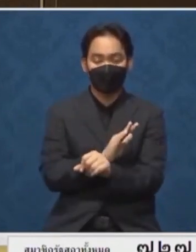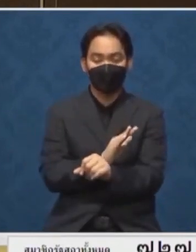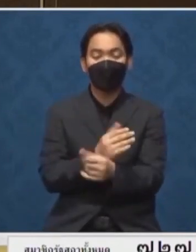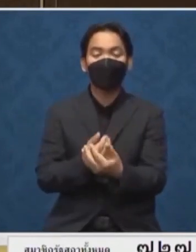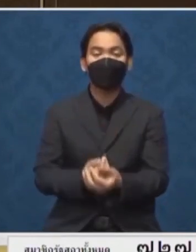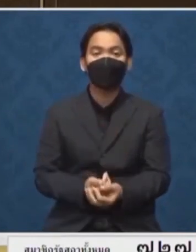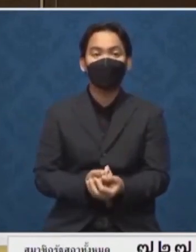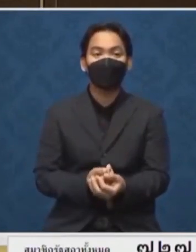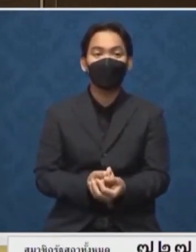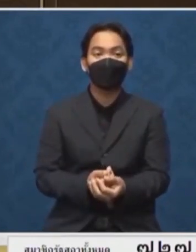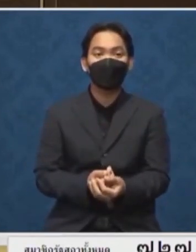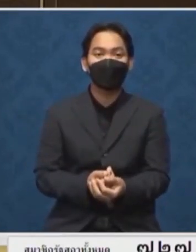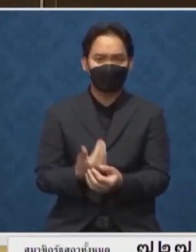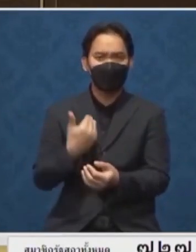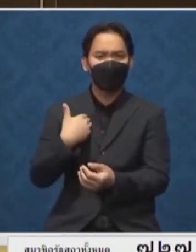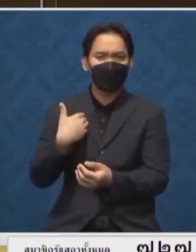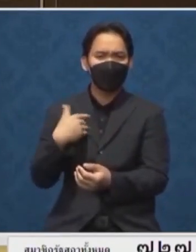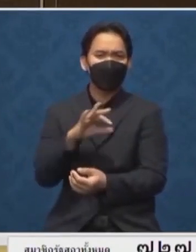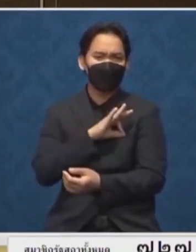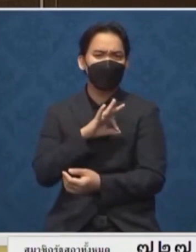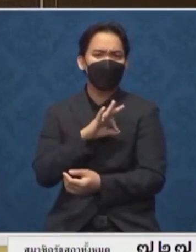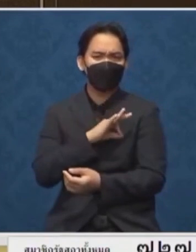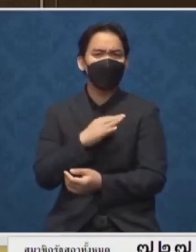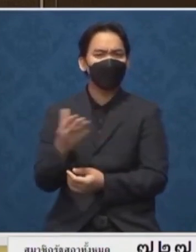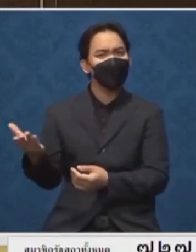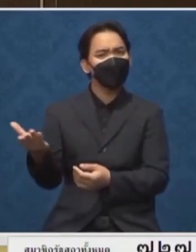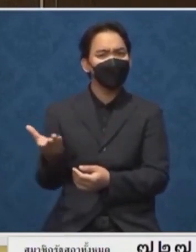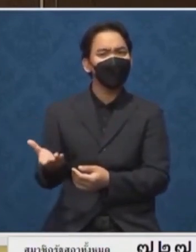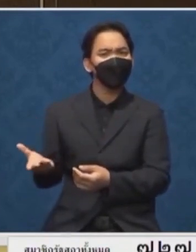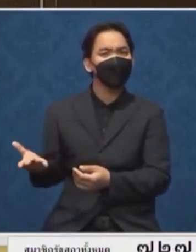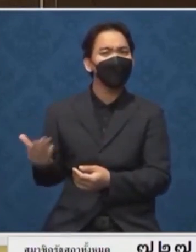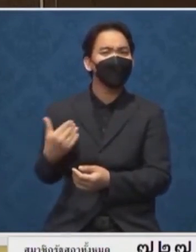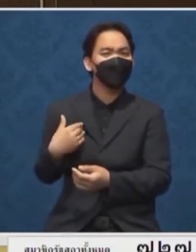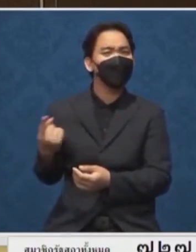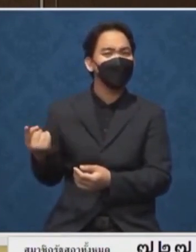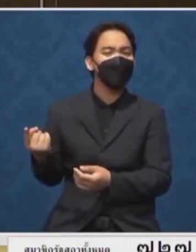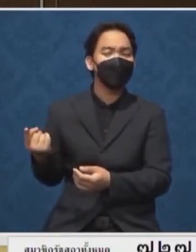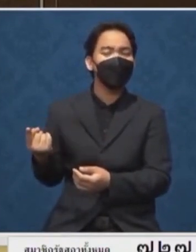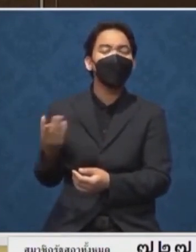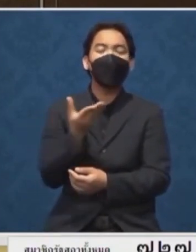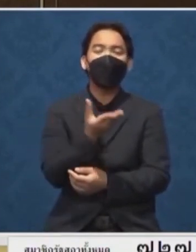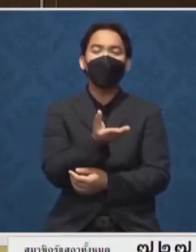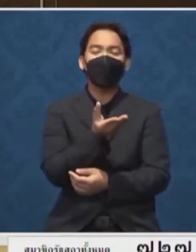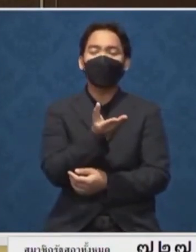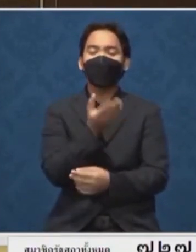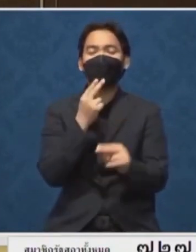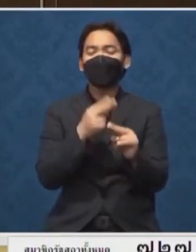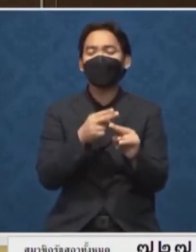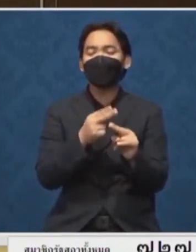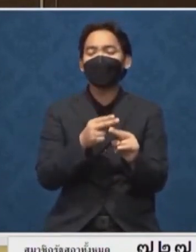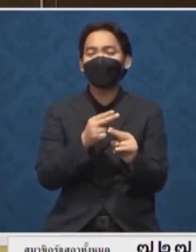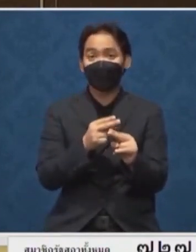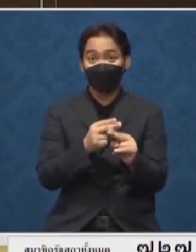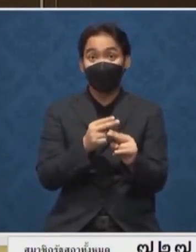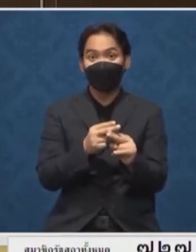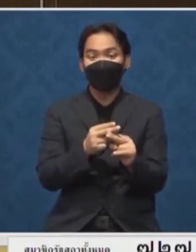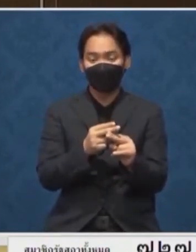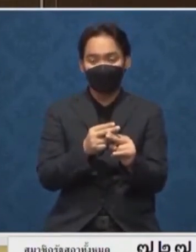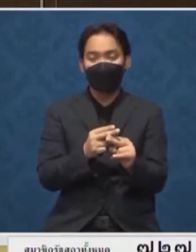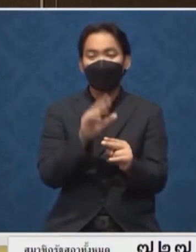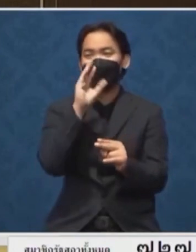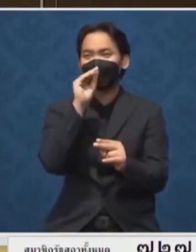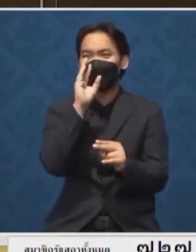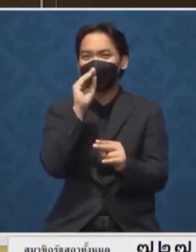ที่ขอให้นับองค์ประชุมโดยวิธีการขานชื่อผลของการ